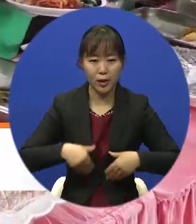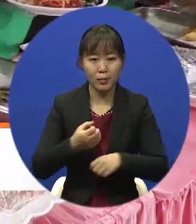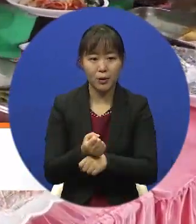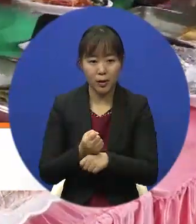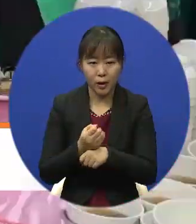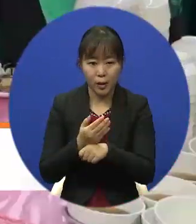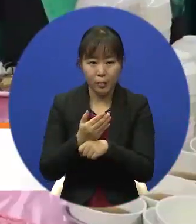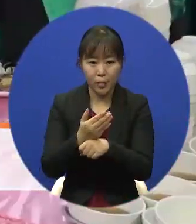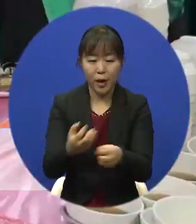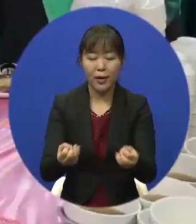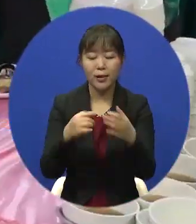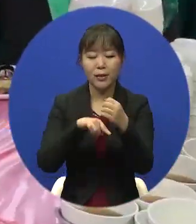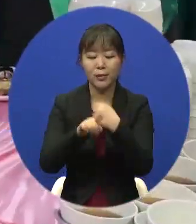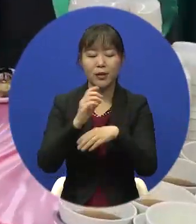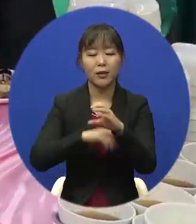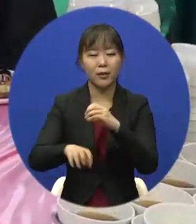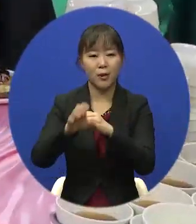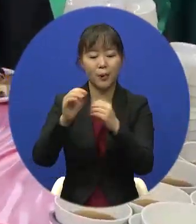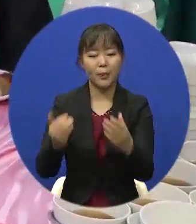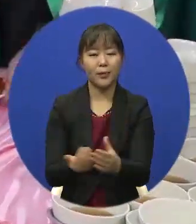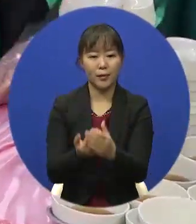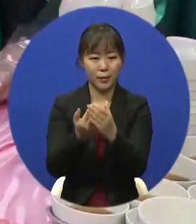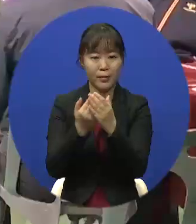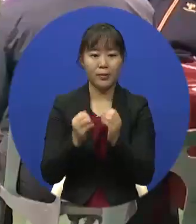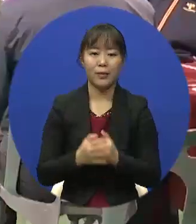전하며 행사의 의미를 더했습니다.